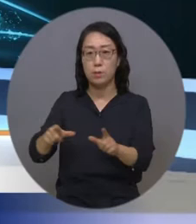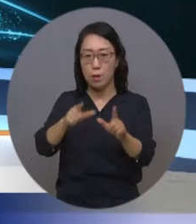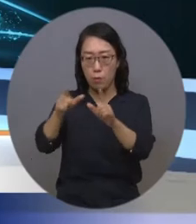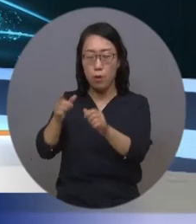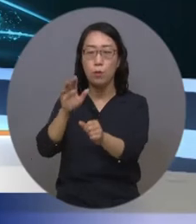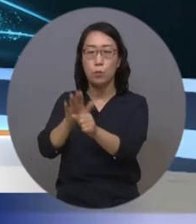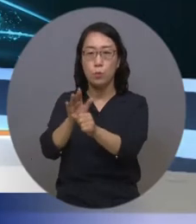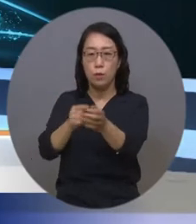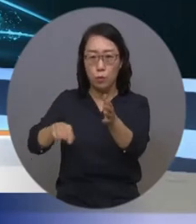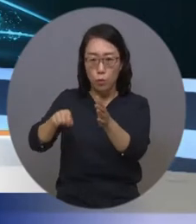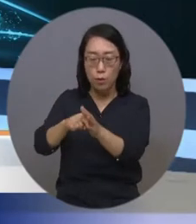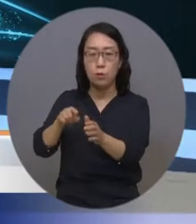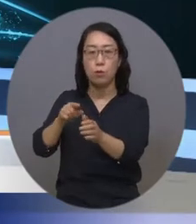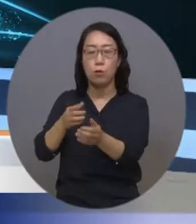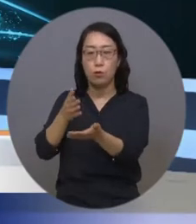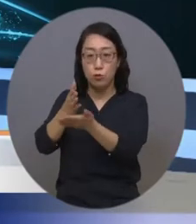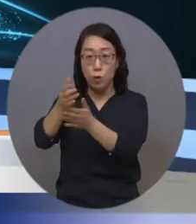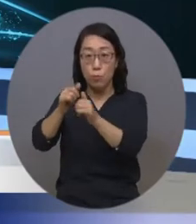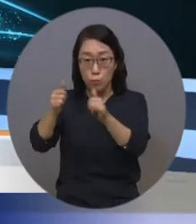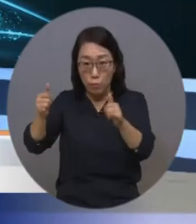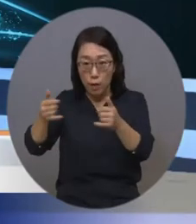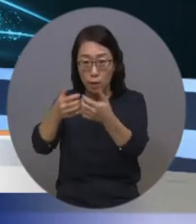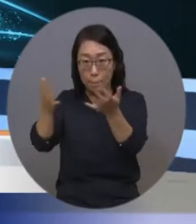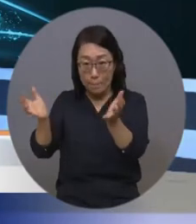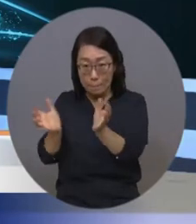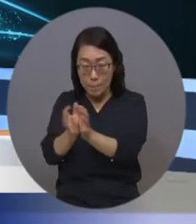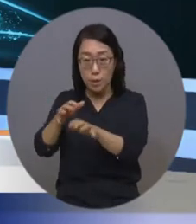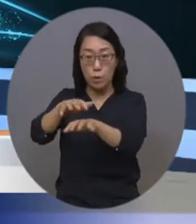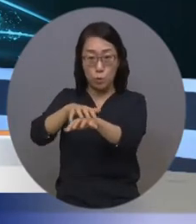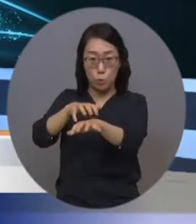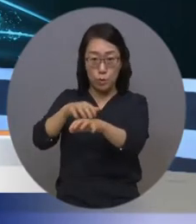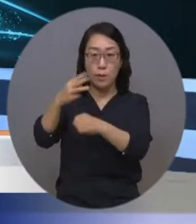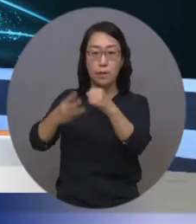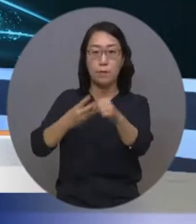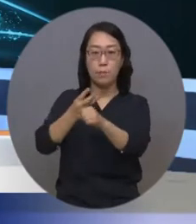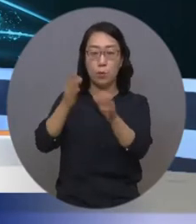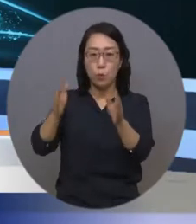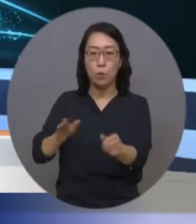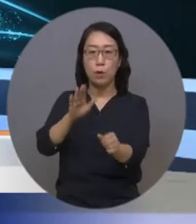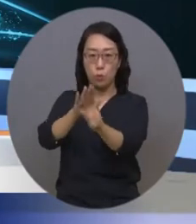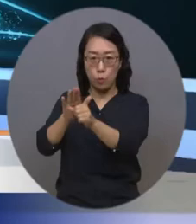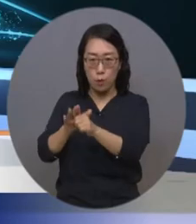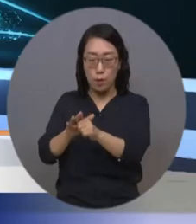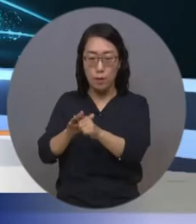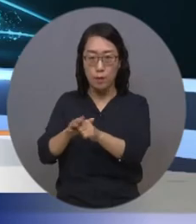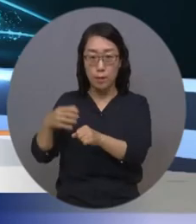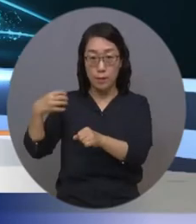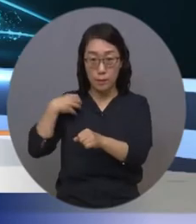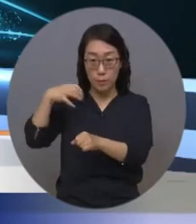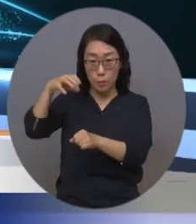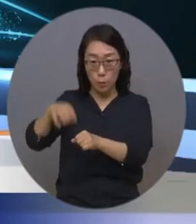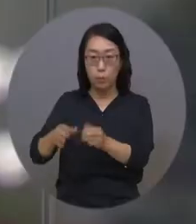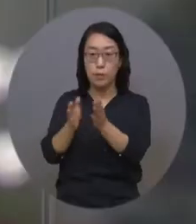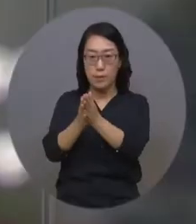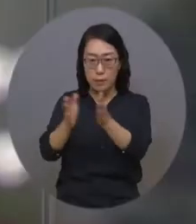전문가 자문단을 구성하고 앞으로 3년 동안 지원할 계획으로 컨트롤타워가 출범했습니다.